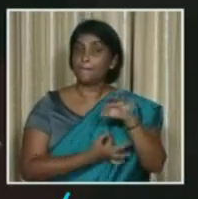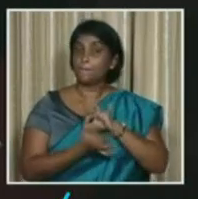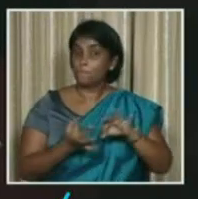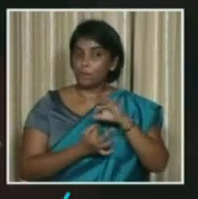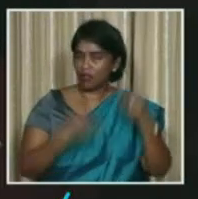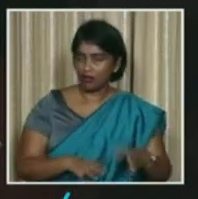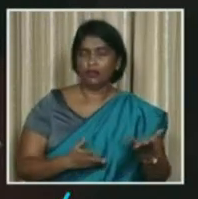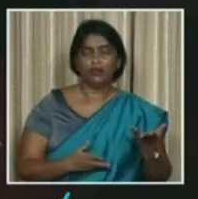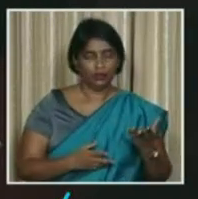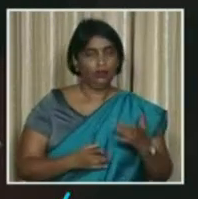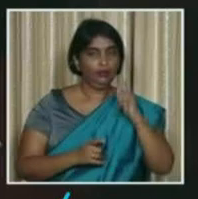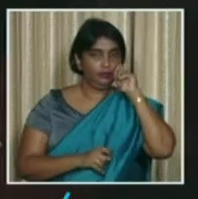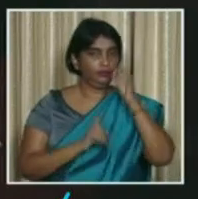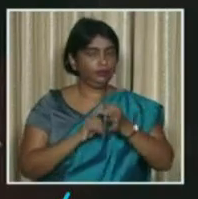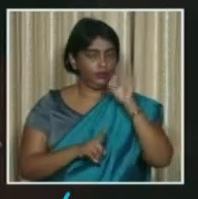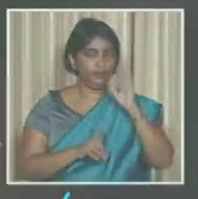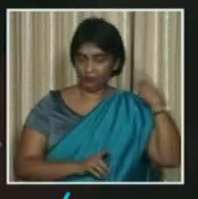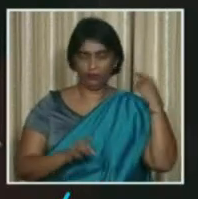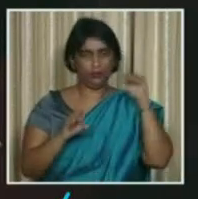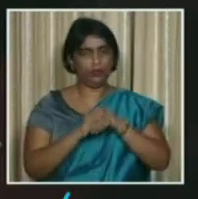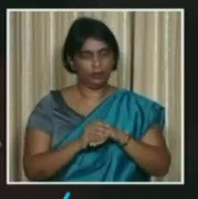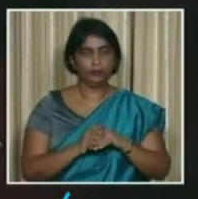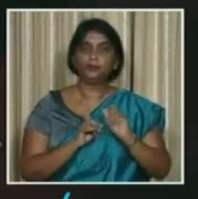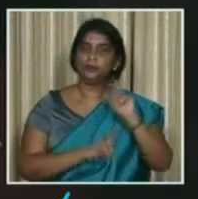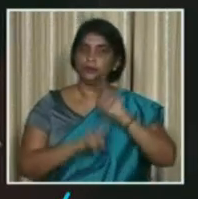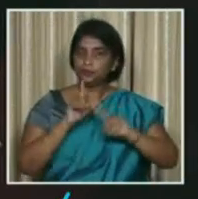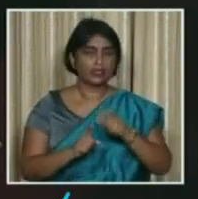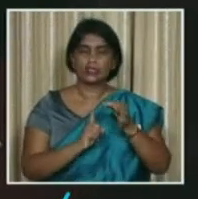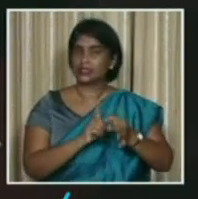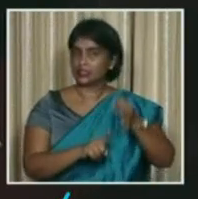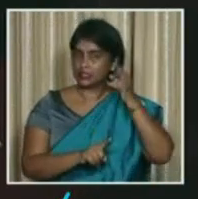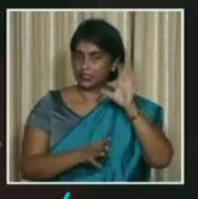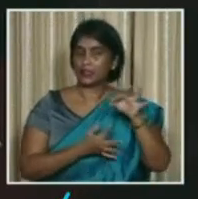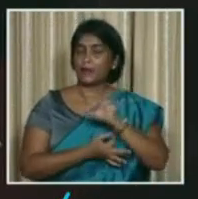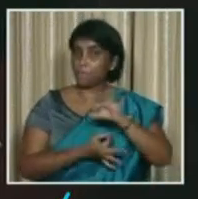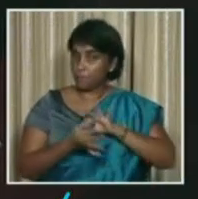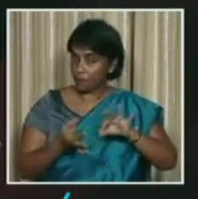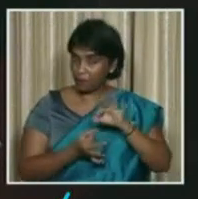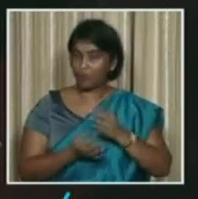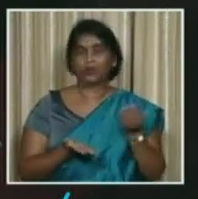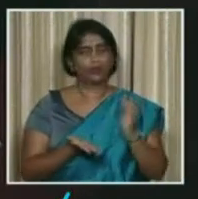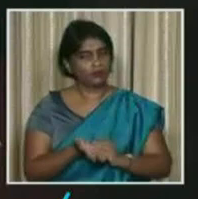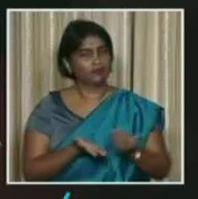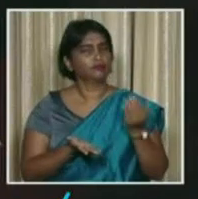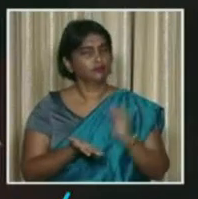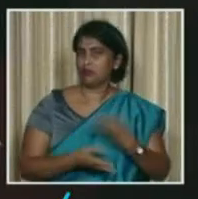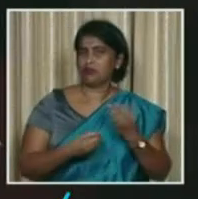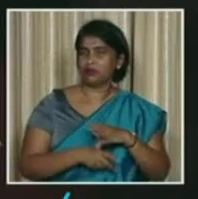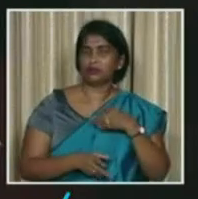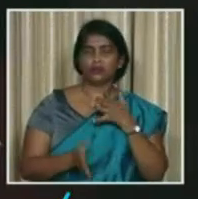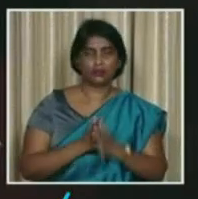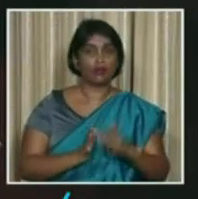ප්‍රජාතන්ත්‍රවාදය විනාශ වෙමින් පවතින. ජනාධිපතිවරයා පෙරේද ඇවිල්ලා පාර්ලිමේන්තුවේ මොනවාද කිව්වේ? ප්‍රජාතන්ත්‍රවාදය දිගින් දිගටම විනාශ